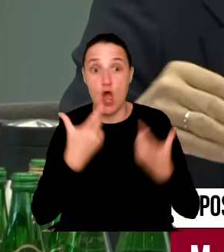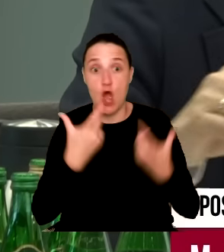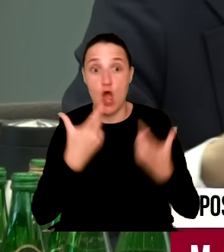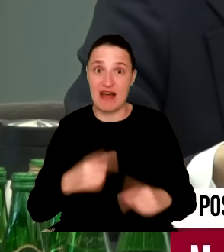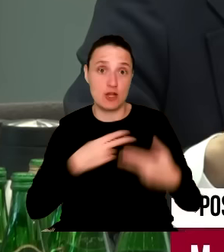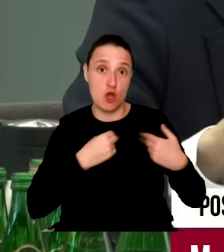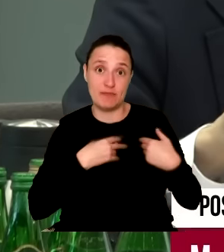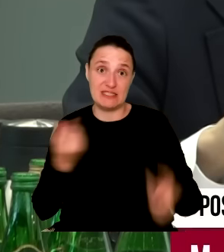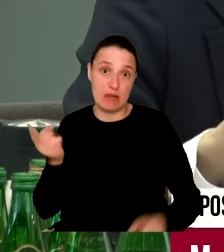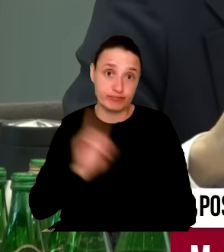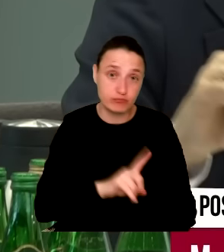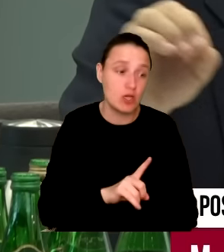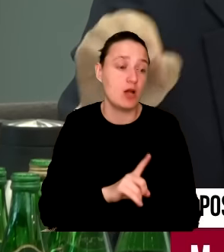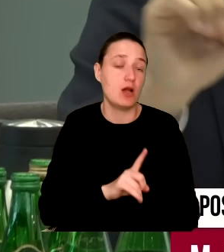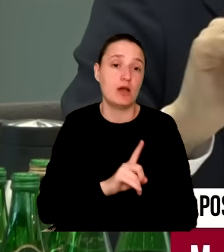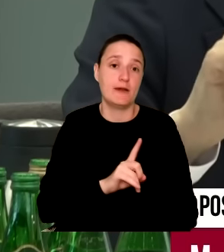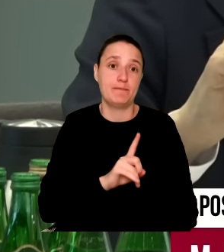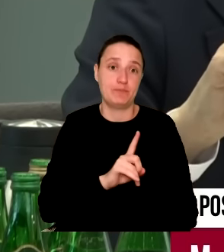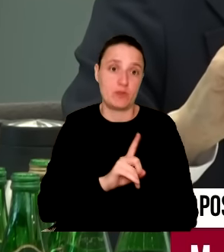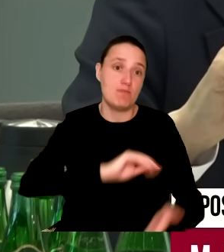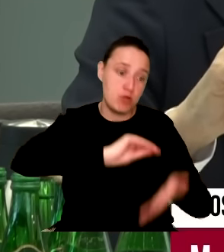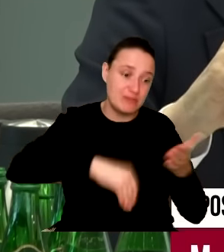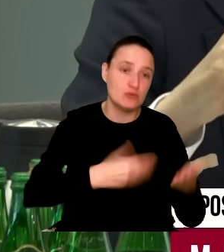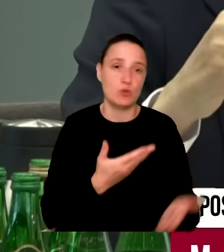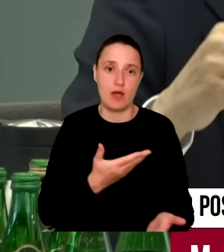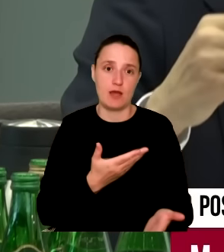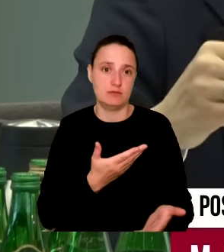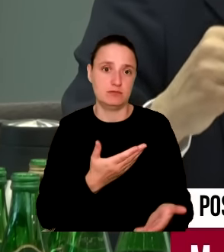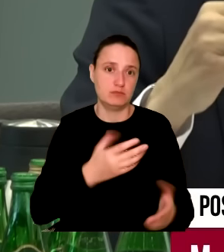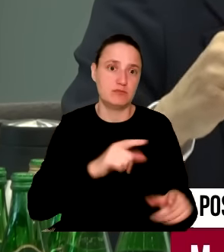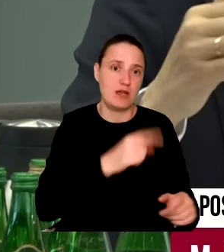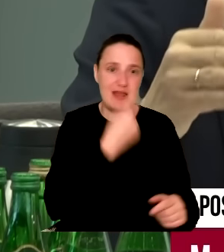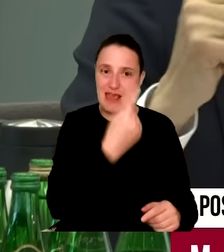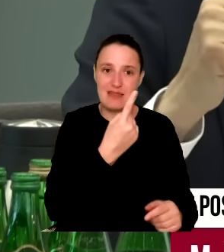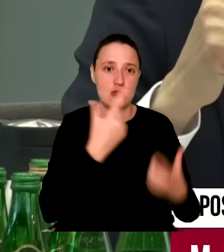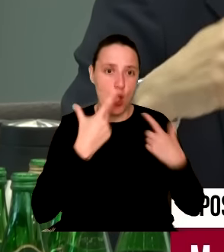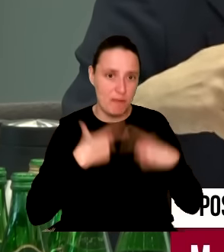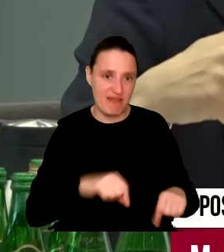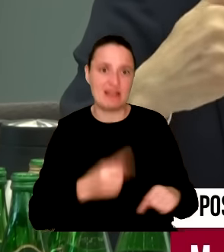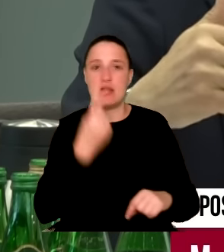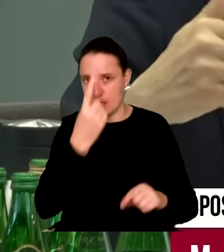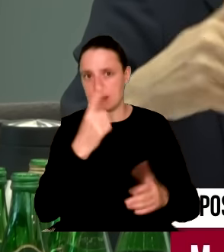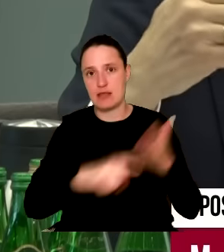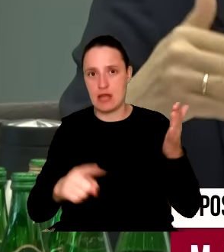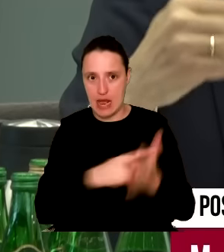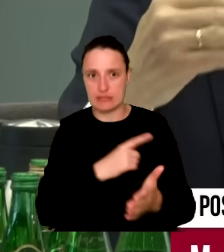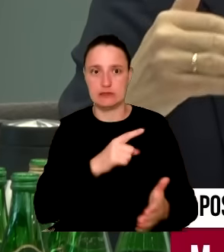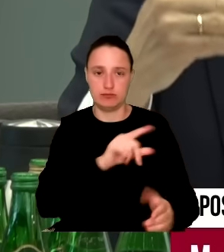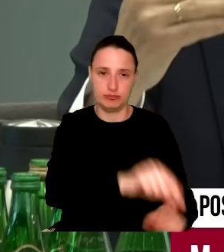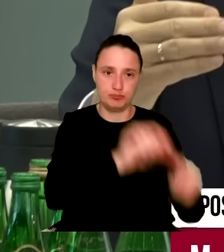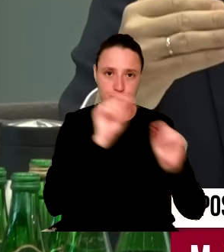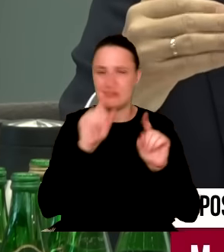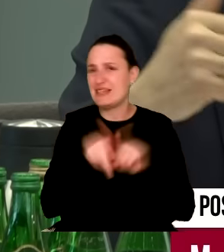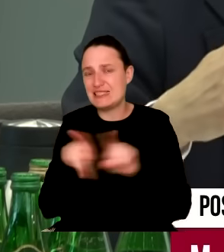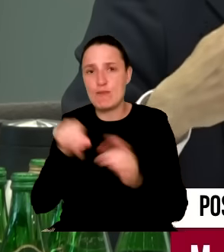wyborczego i tam składa swój podpis to jeden obywatel głosuje jeden raz podobnie przy centralnym